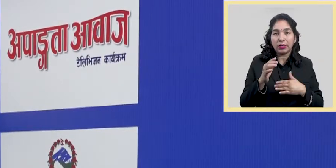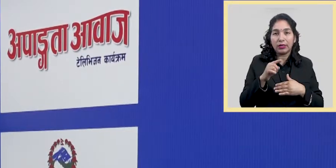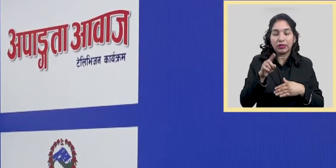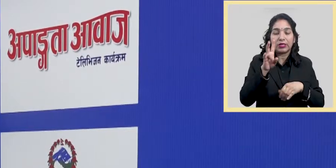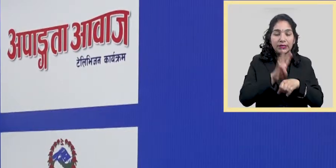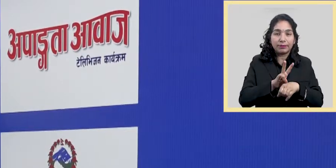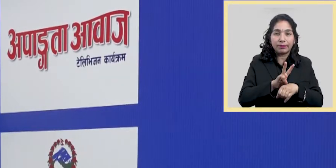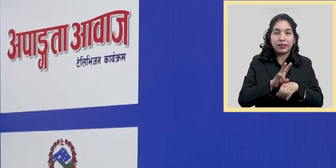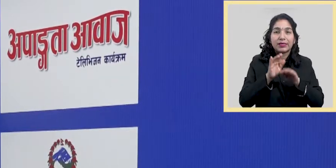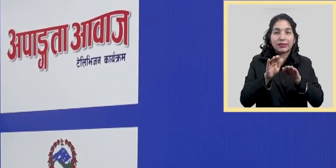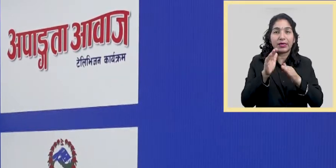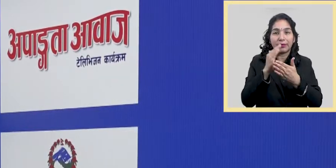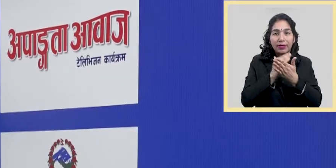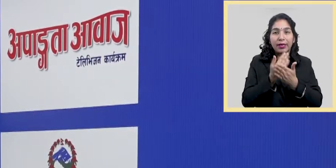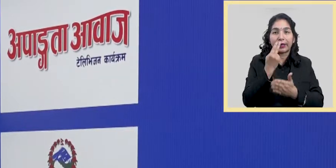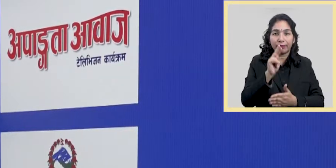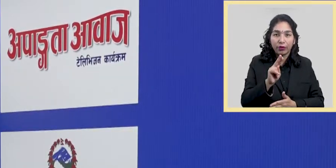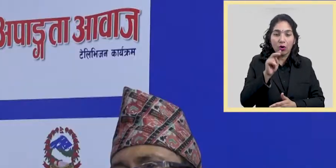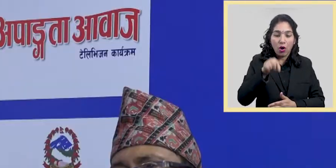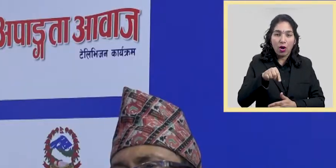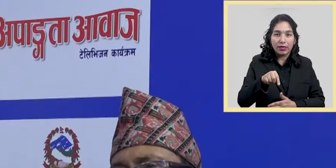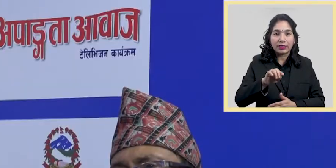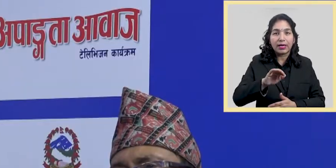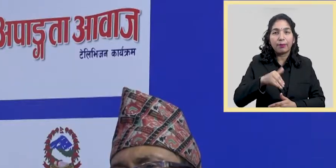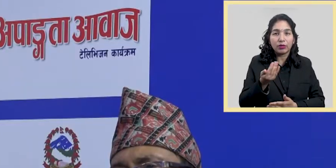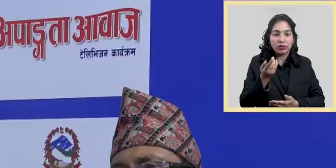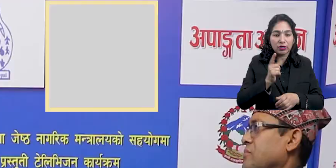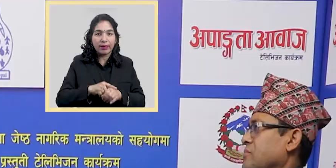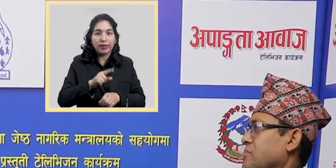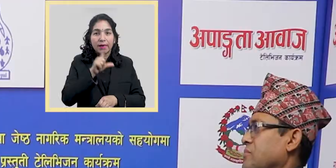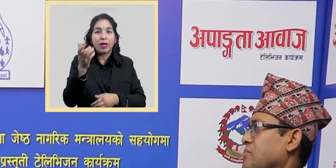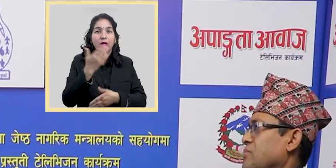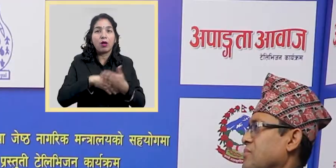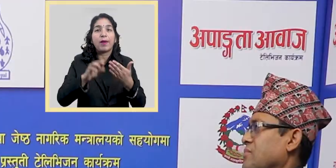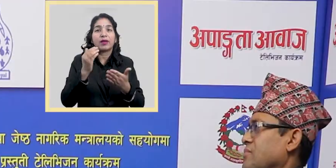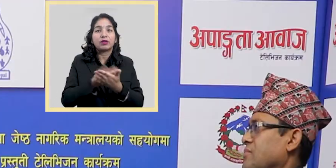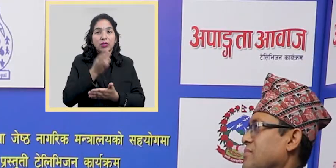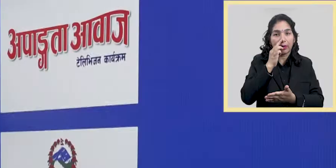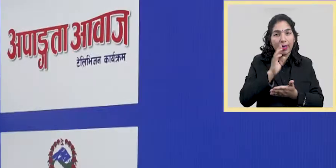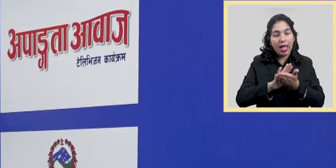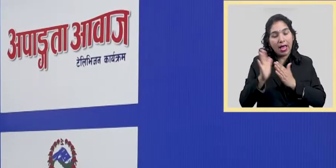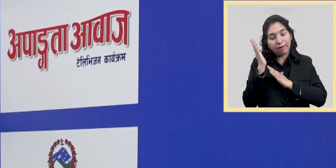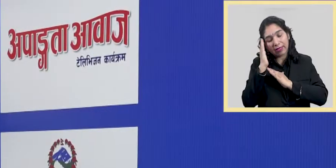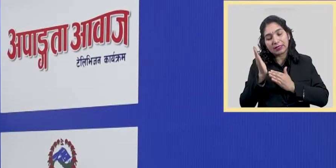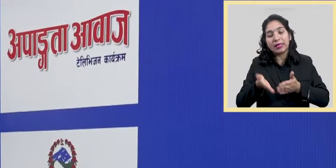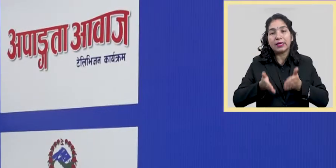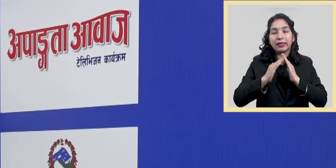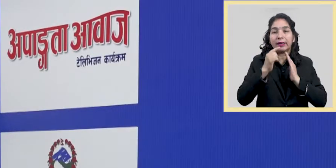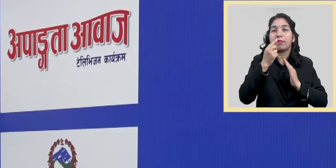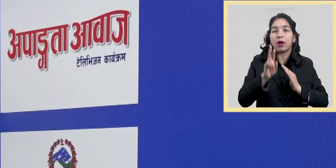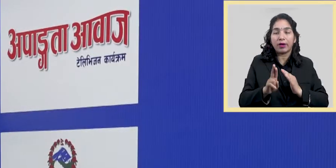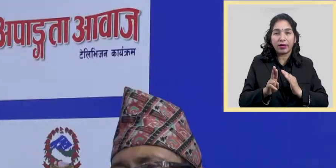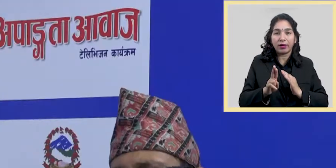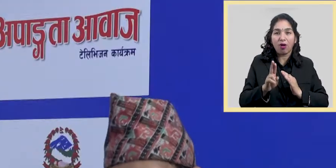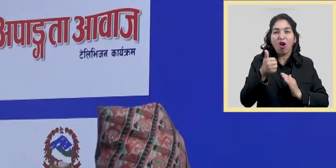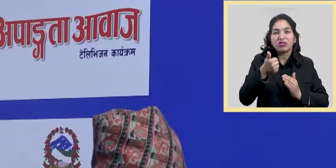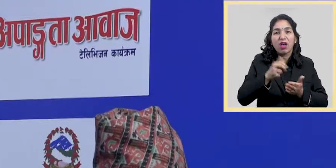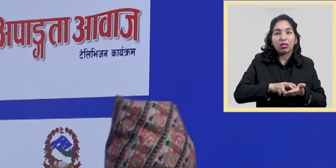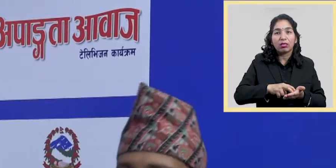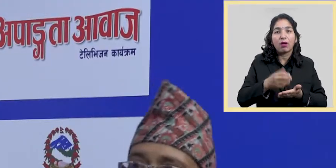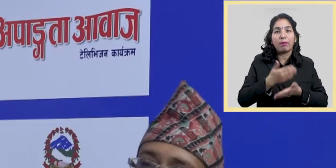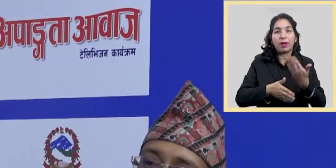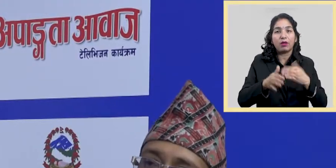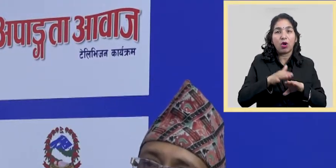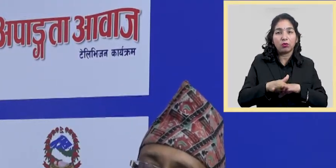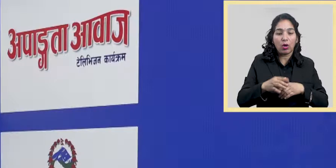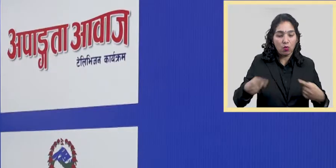र यहाँ सिप सिकाउने कार्यक्रम पनि थियो र अहिले चाहिँ पछिल्लो समय चाहिँ नेपाल अपाङ्ग सङ्घमा चाहिँ आवास गृह भनेर चाहिँ त्यो चाहिँ अलिक अशक्त